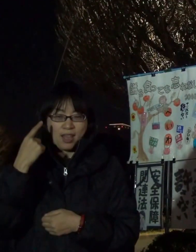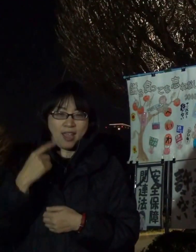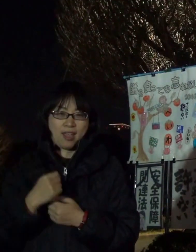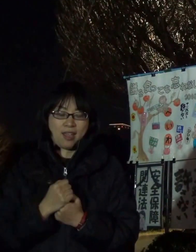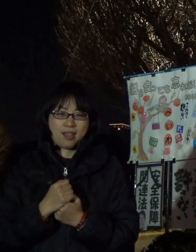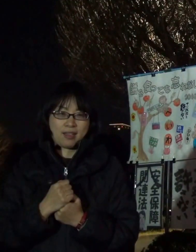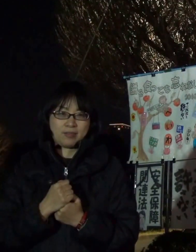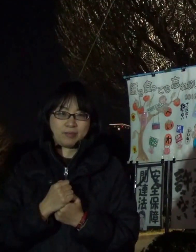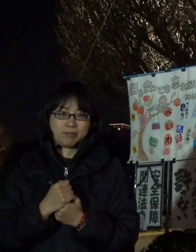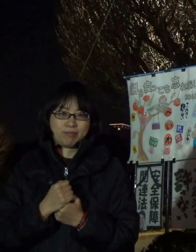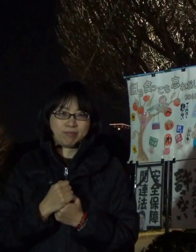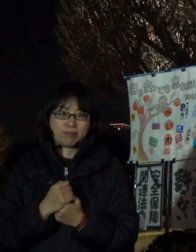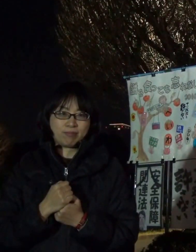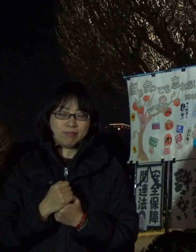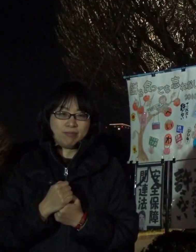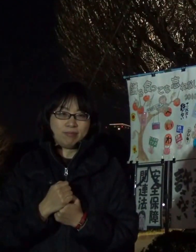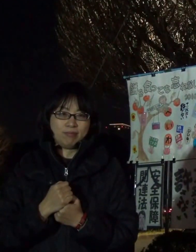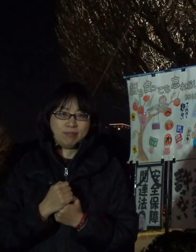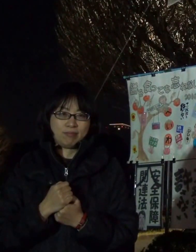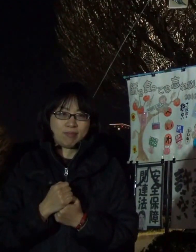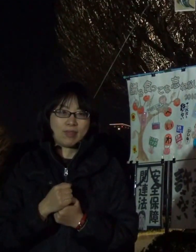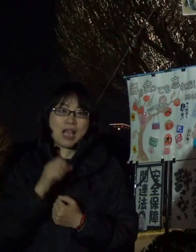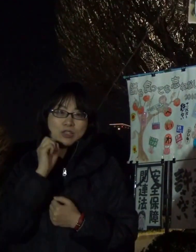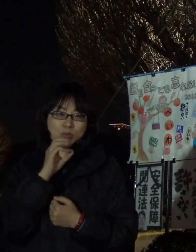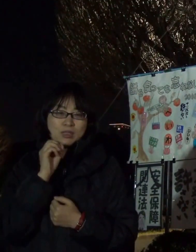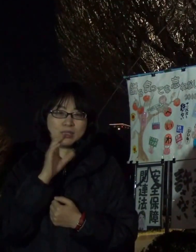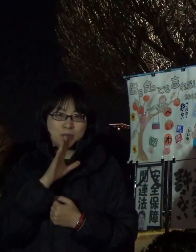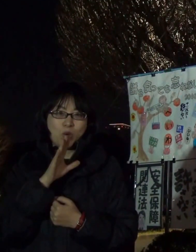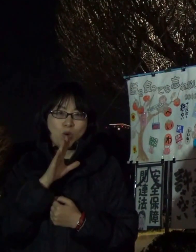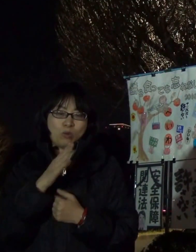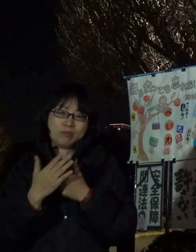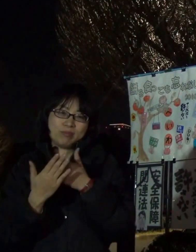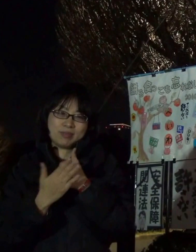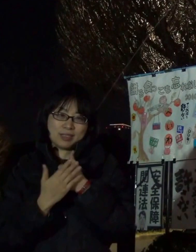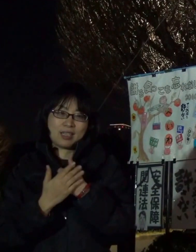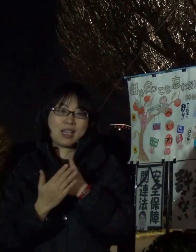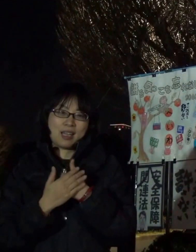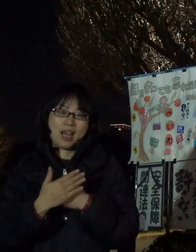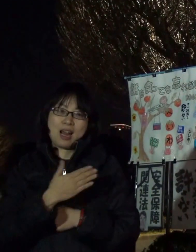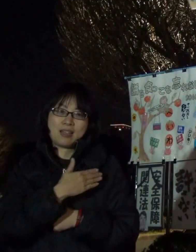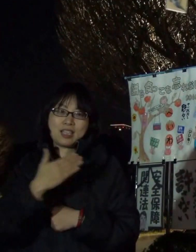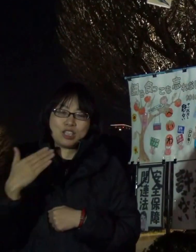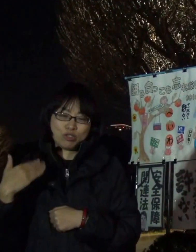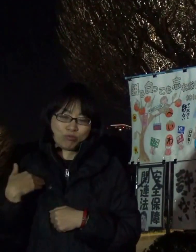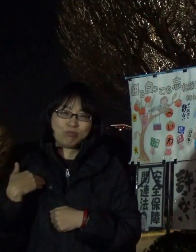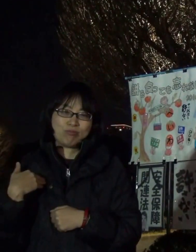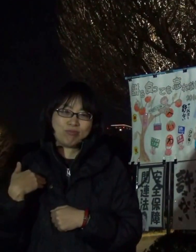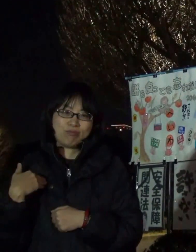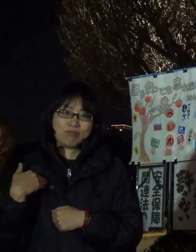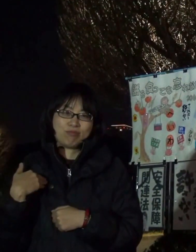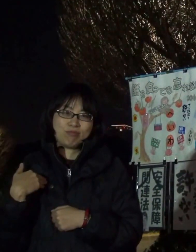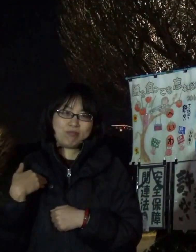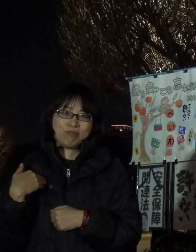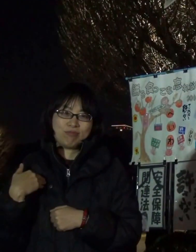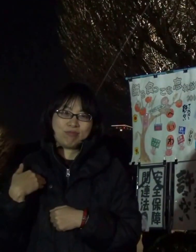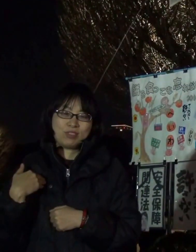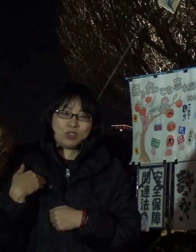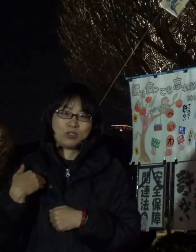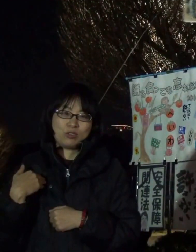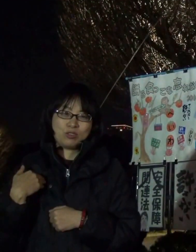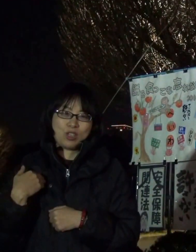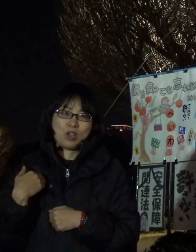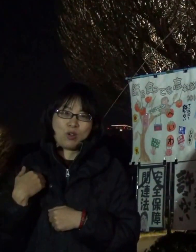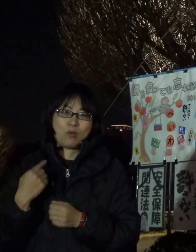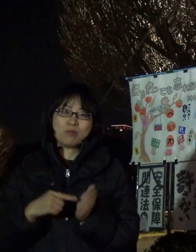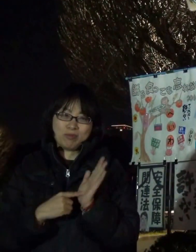、それからスピーチも助けていただきながらできるんだっていうふうな見本を今日は